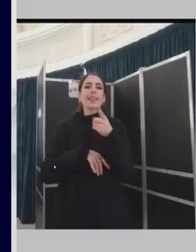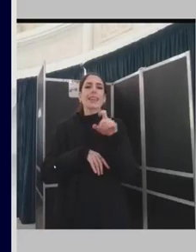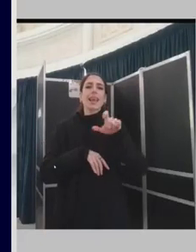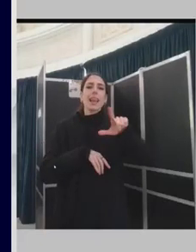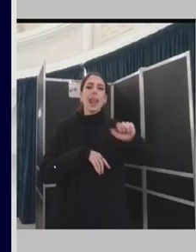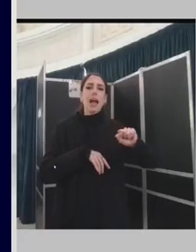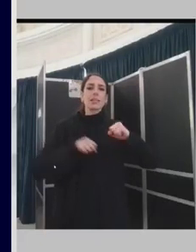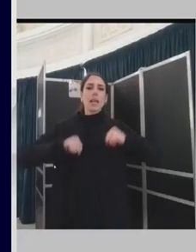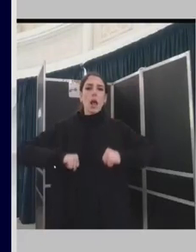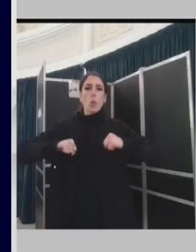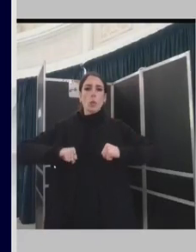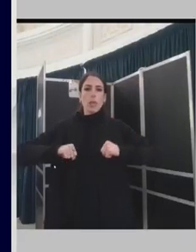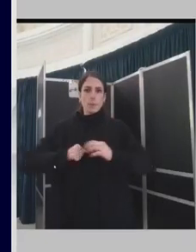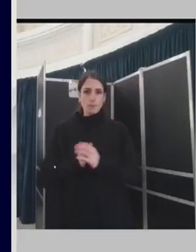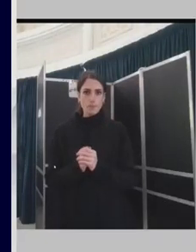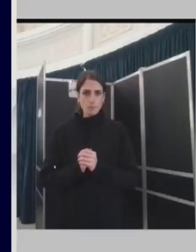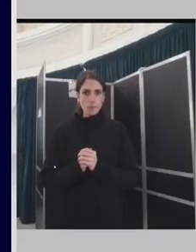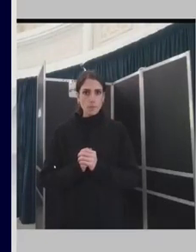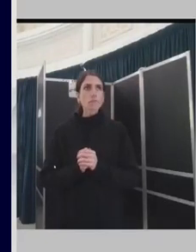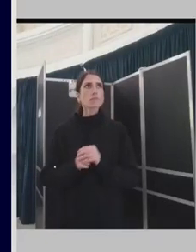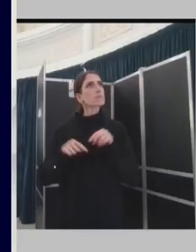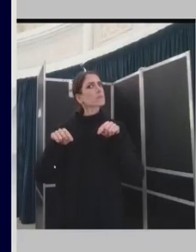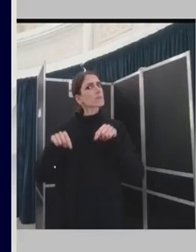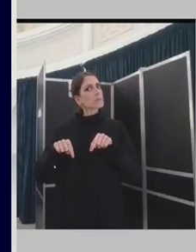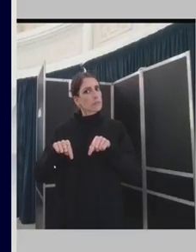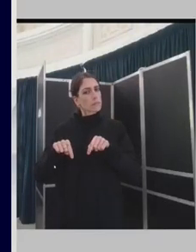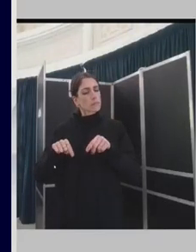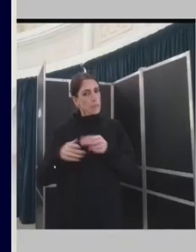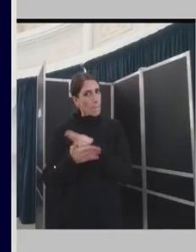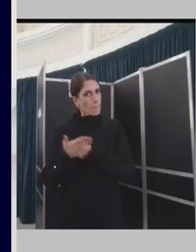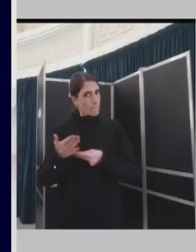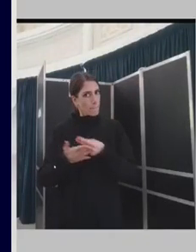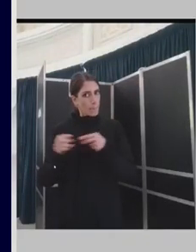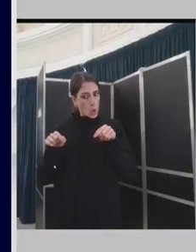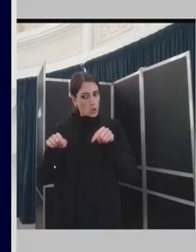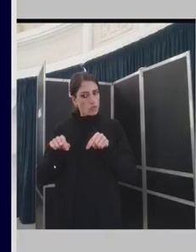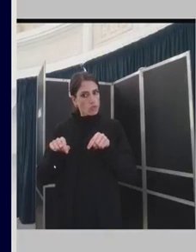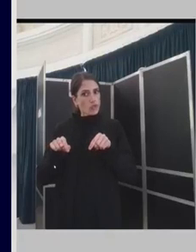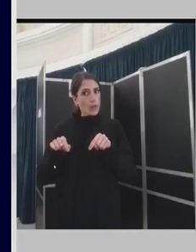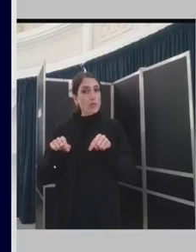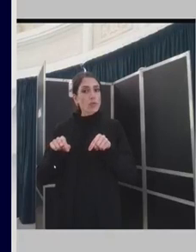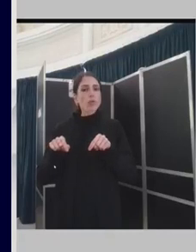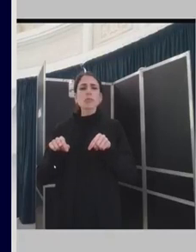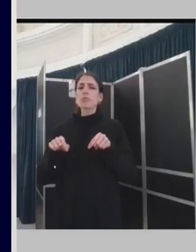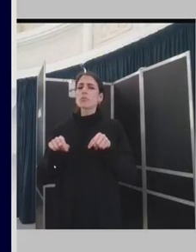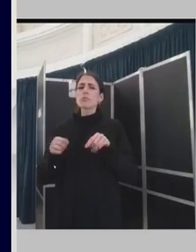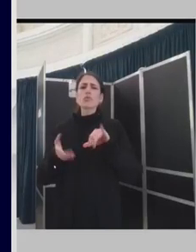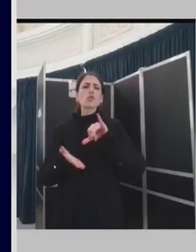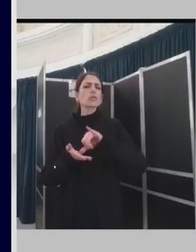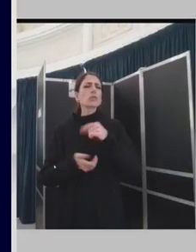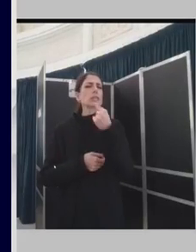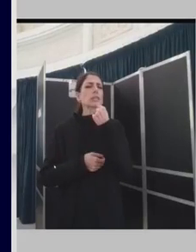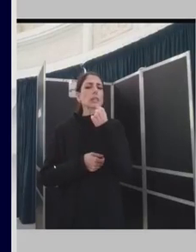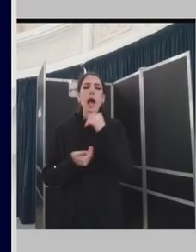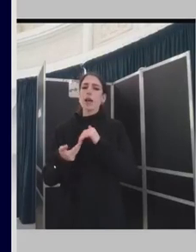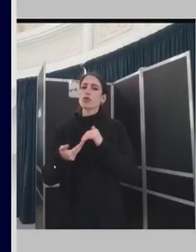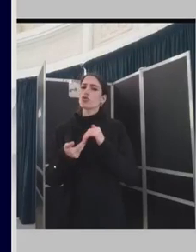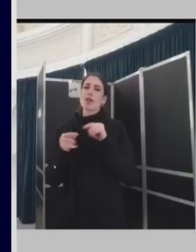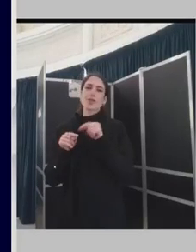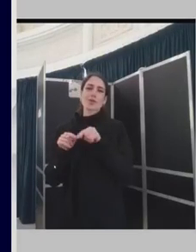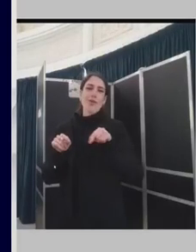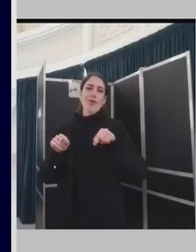troviamo nelle associazioni il punto fondamentale per poter divulgare all'interno degli